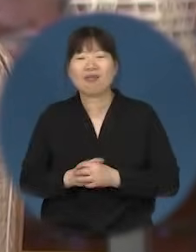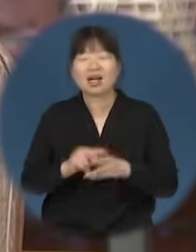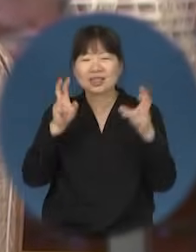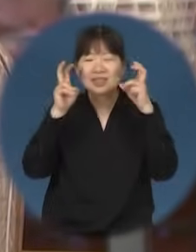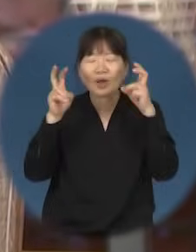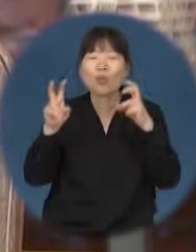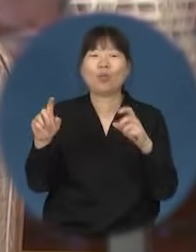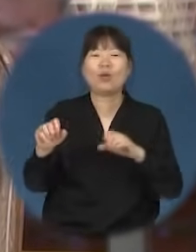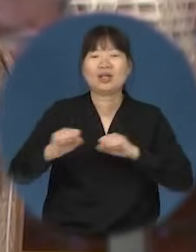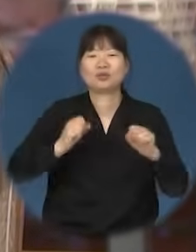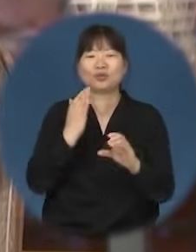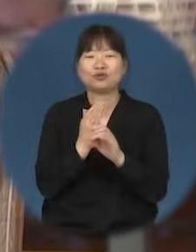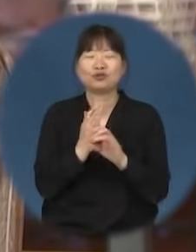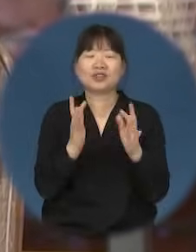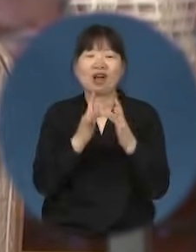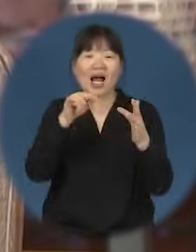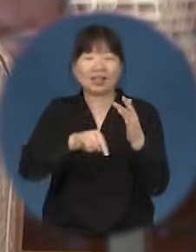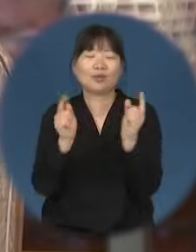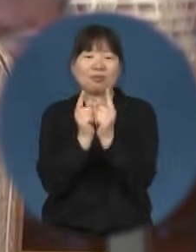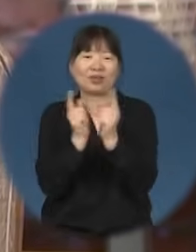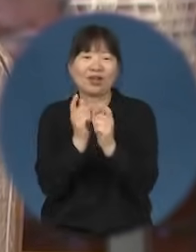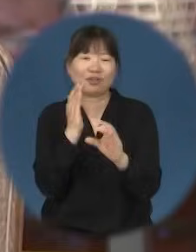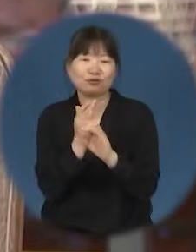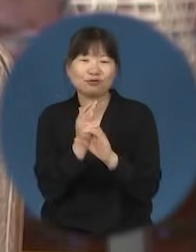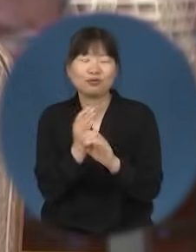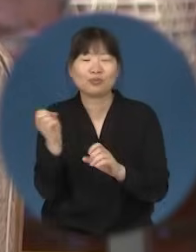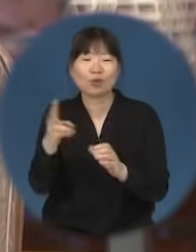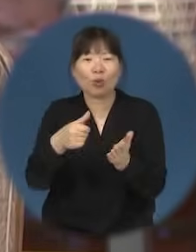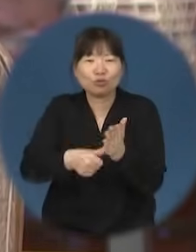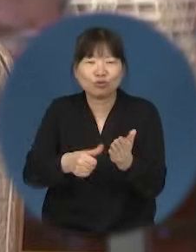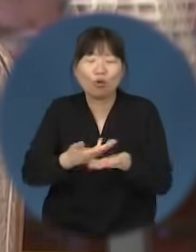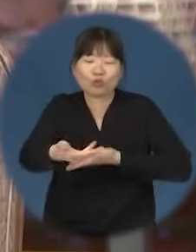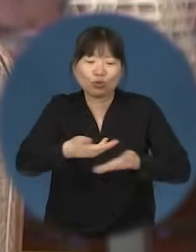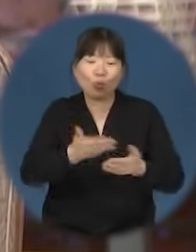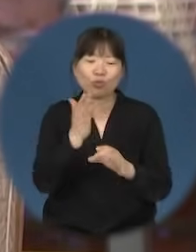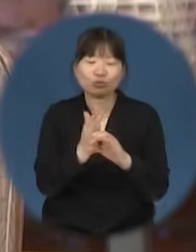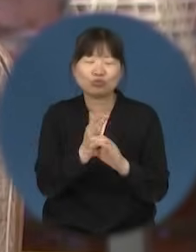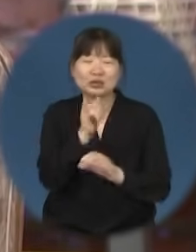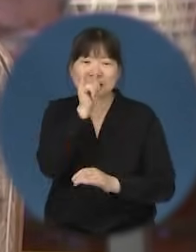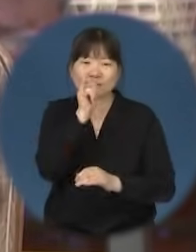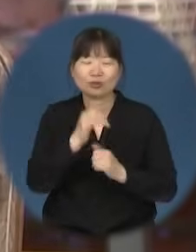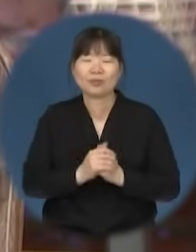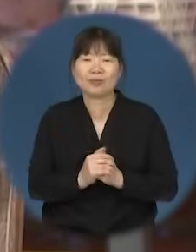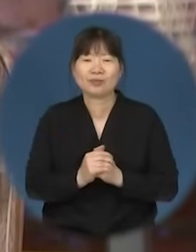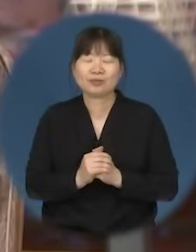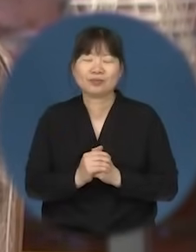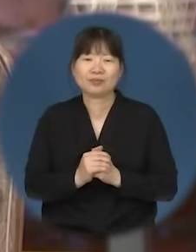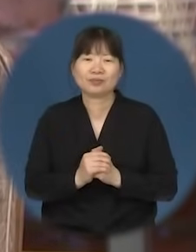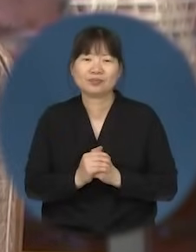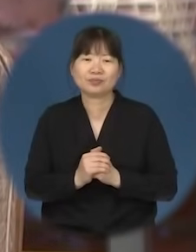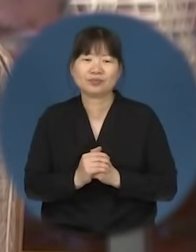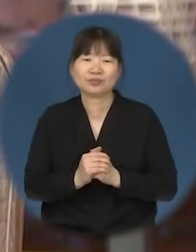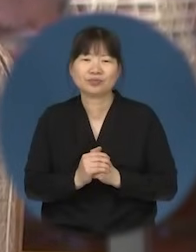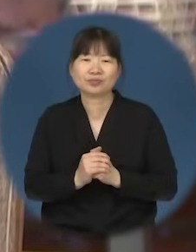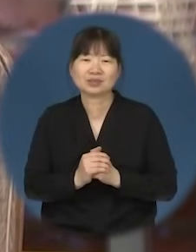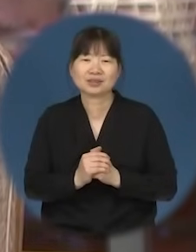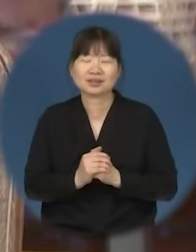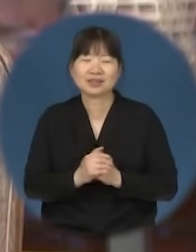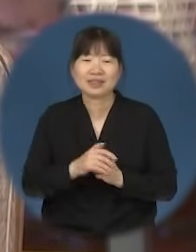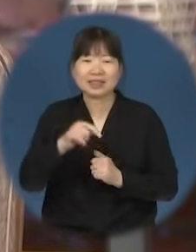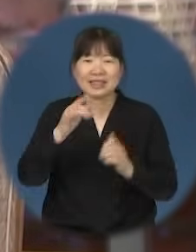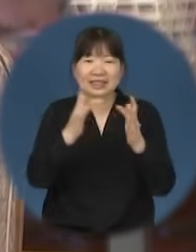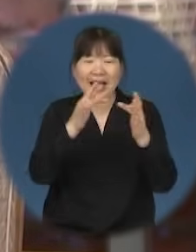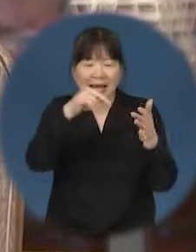만나기도 하고 또 거기서 재화를 교환하기도 하고 예. 그러니까 이제 여기에서 쓰이는 기술이